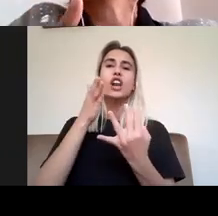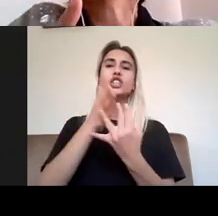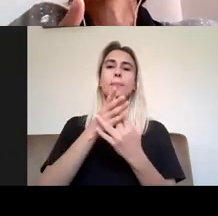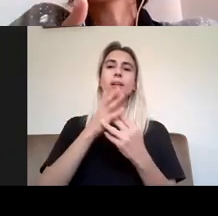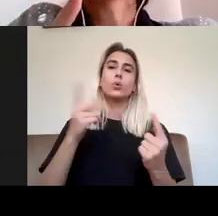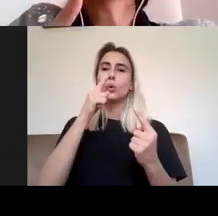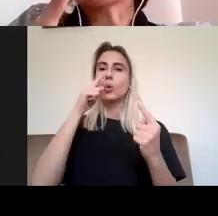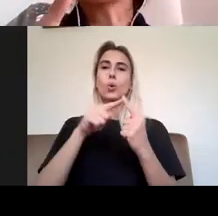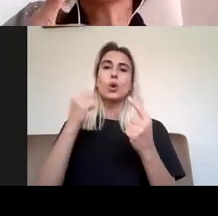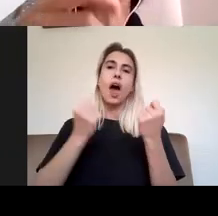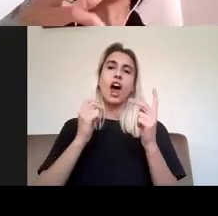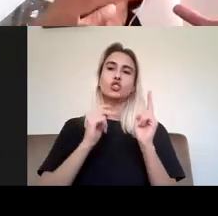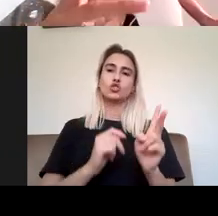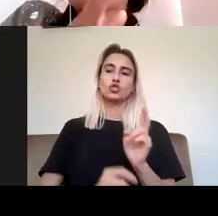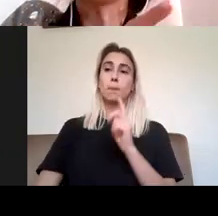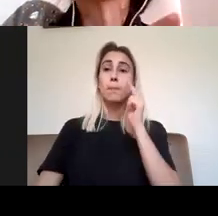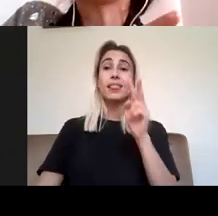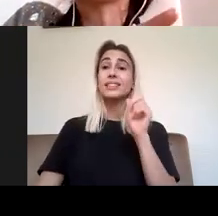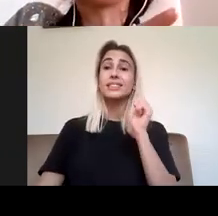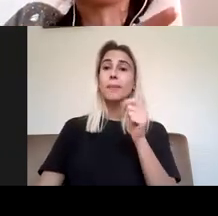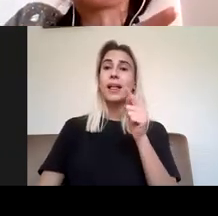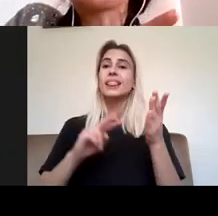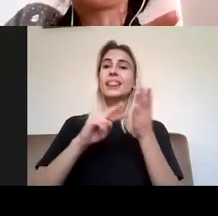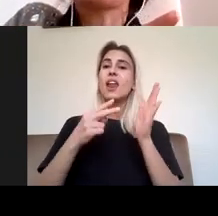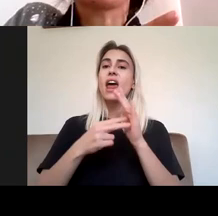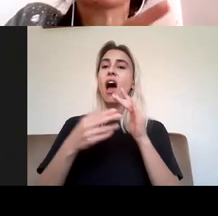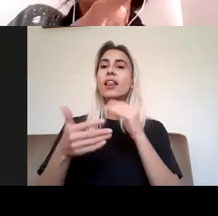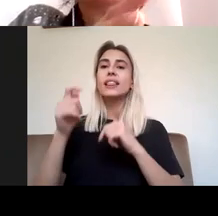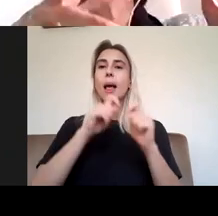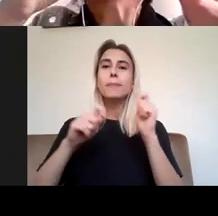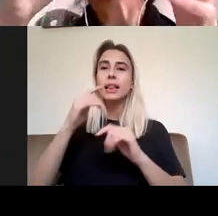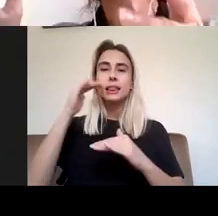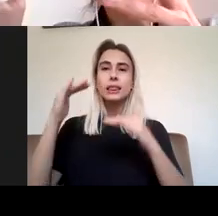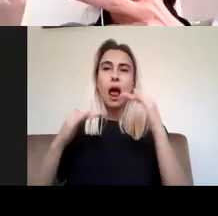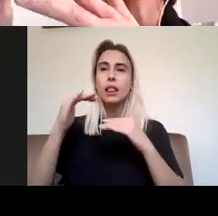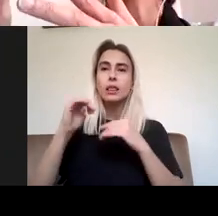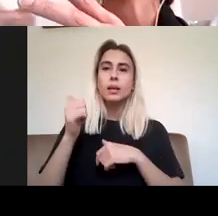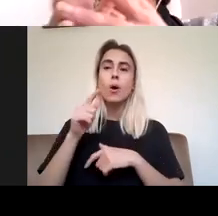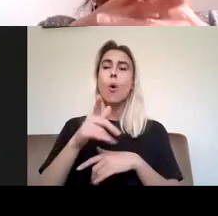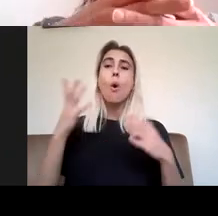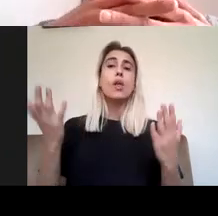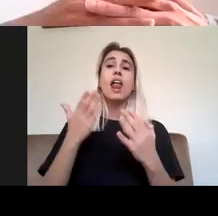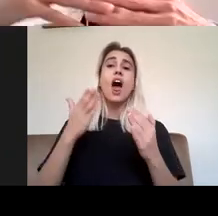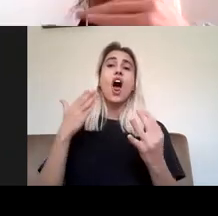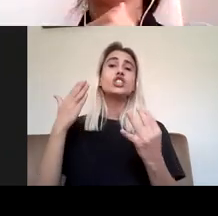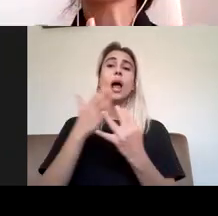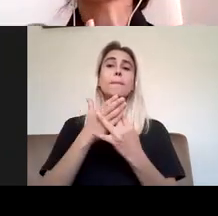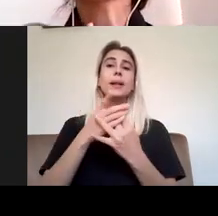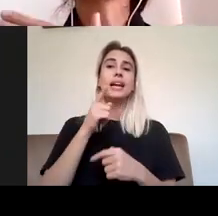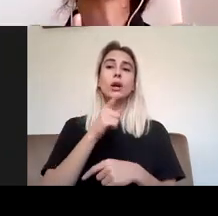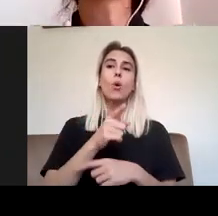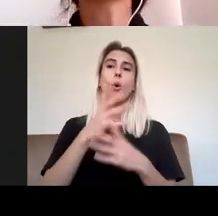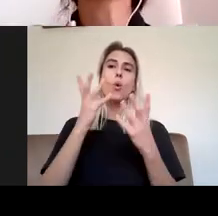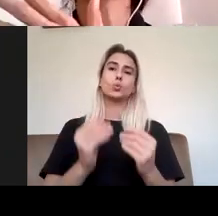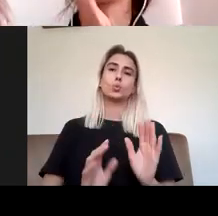uygun araçlar. Çünkü baktığınızda aracın teknik altyapısıyla da değerlendirdiğinizde zaten o kadar erişilebilirlik standartına